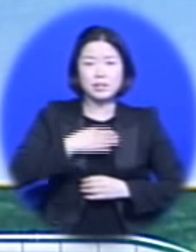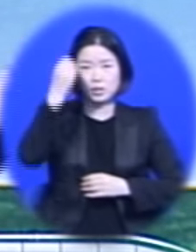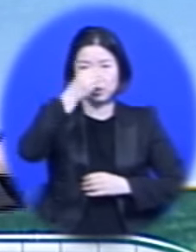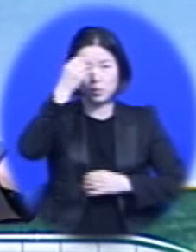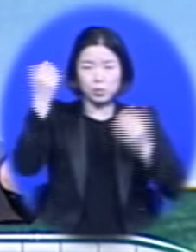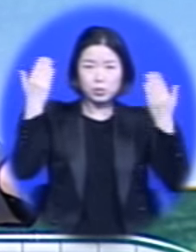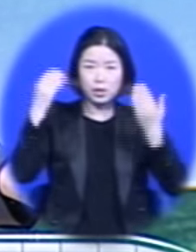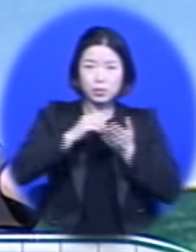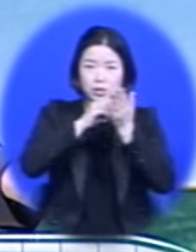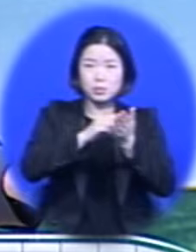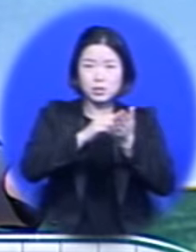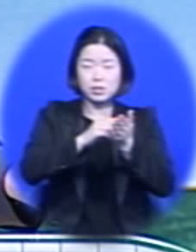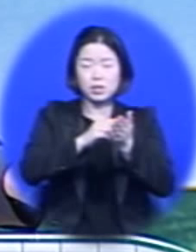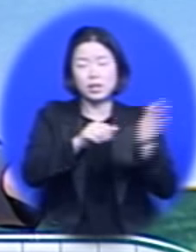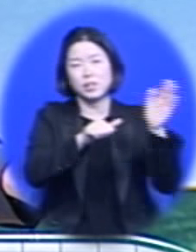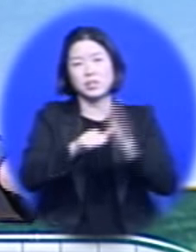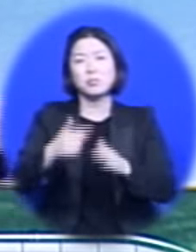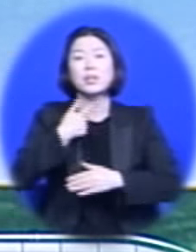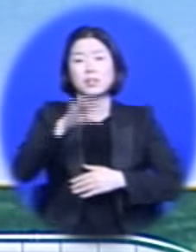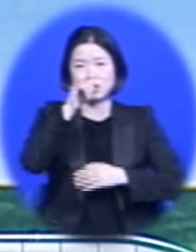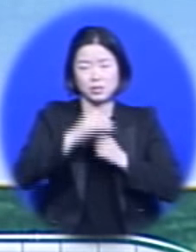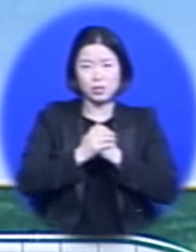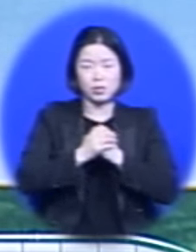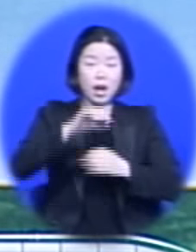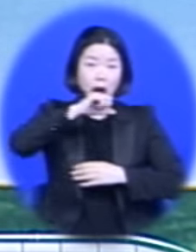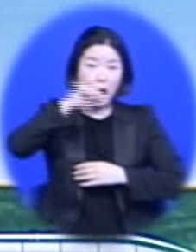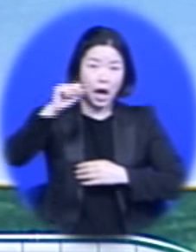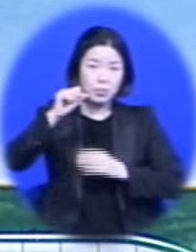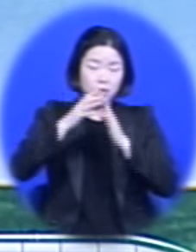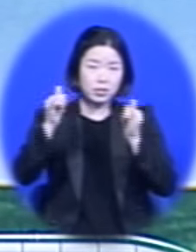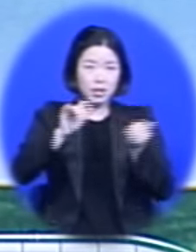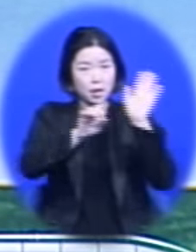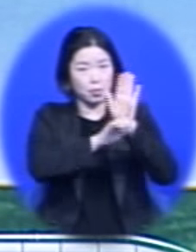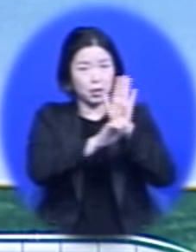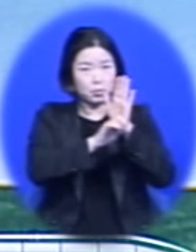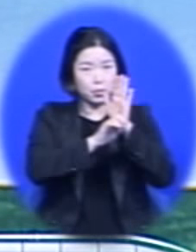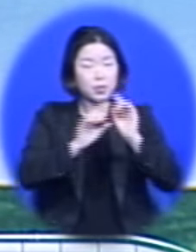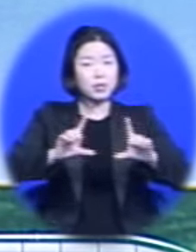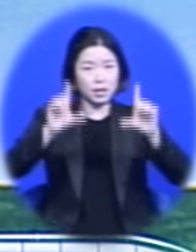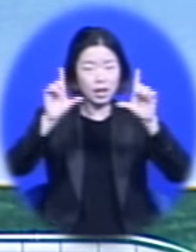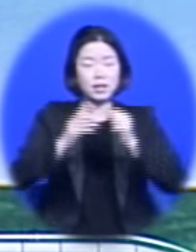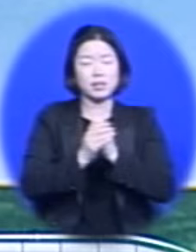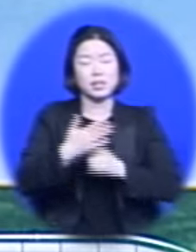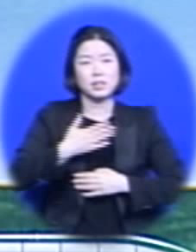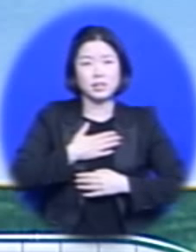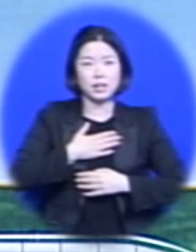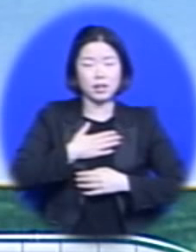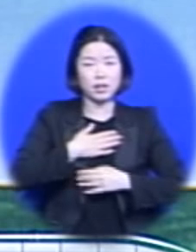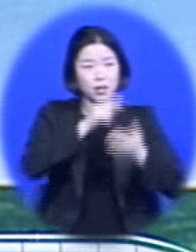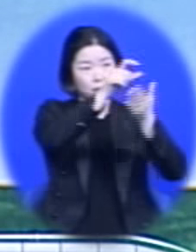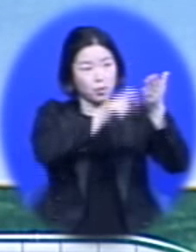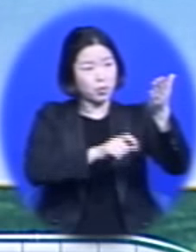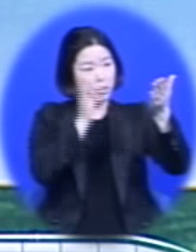입시에서 실패를 했던 적이 있습니다. 합격자 발표를 보는 날 제가 명단에